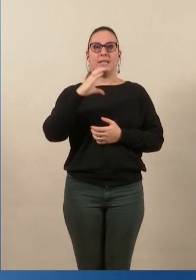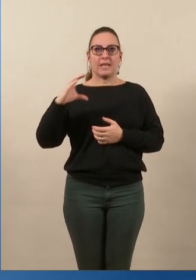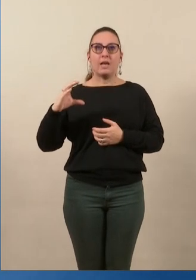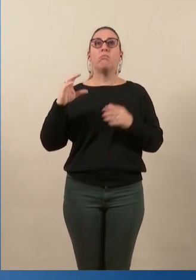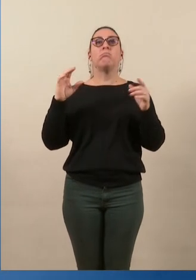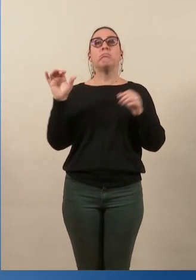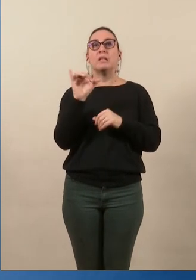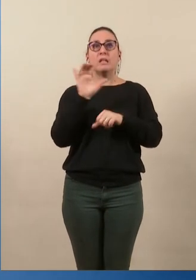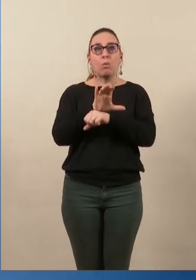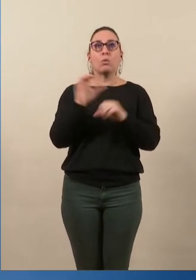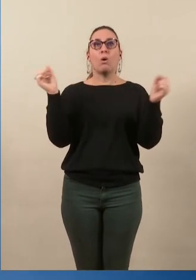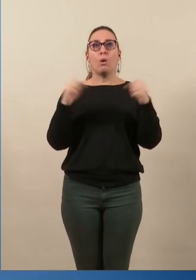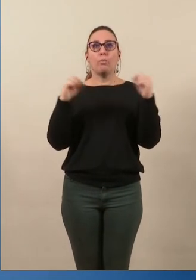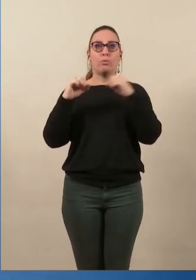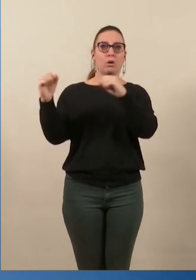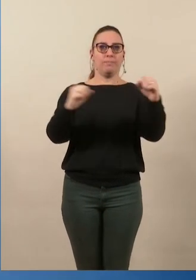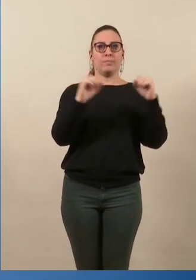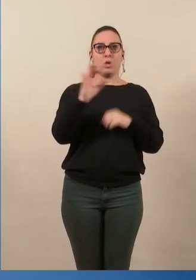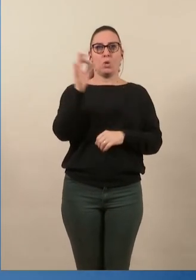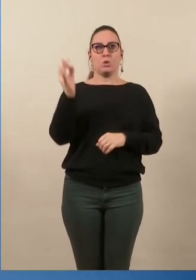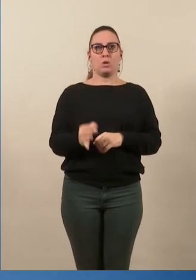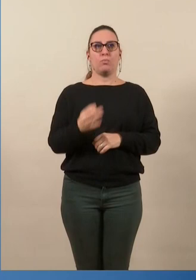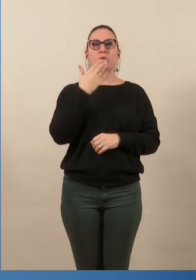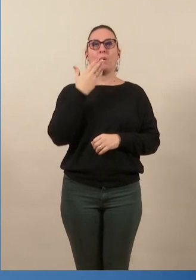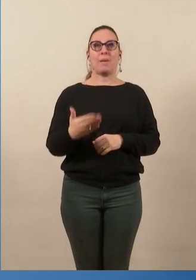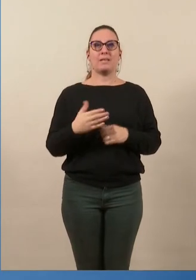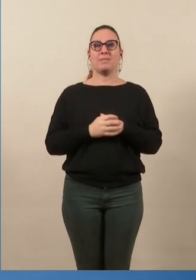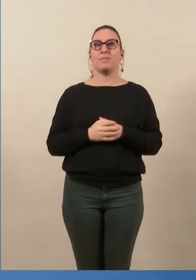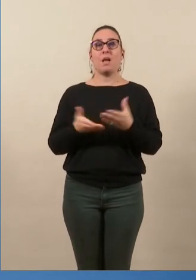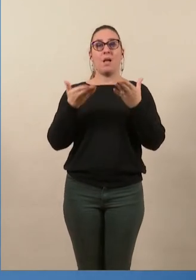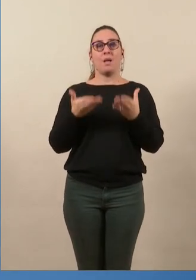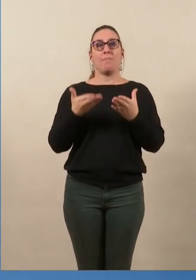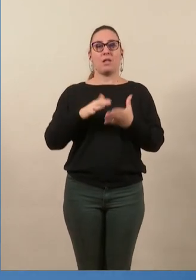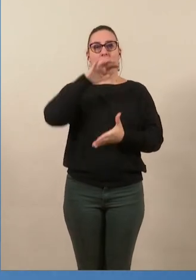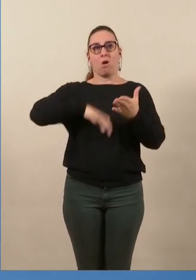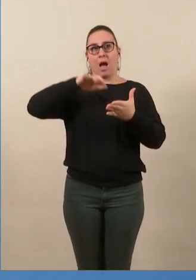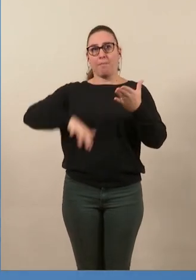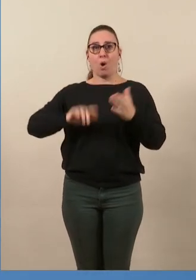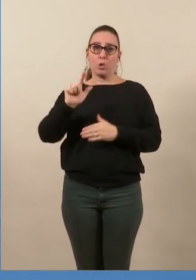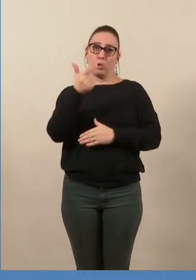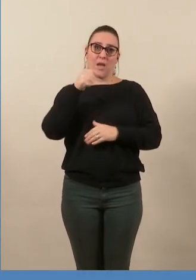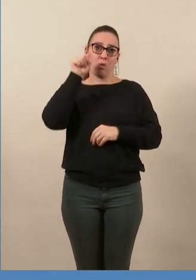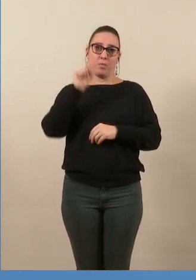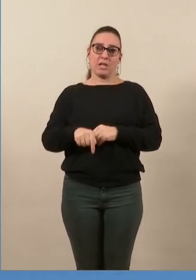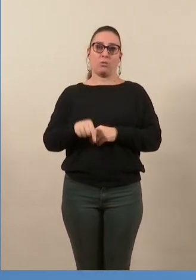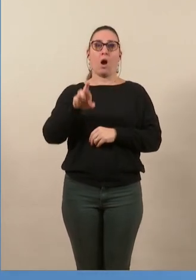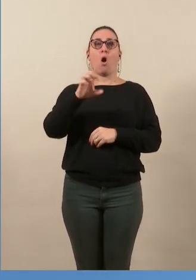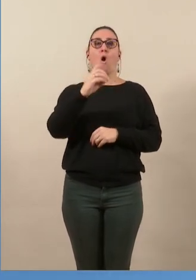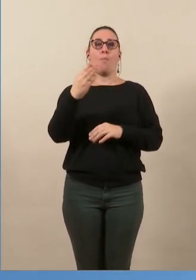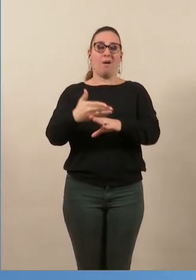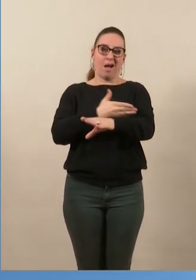vote contre qui vote pour unanimité merci nous passons au deè rapport obligatoire préalable Rob le